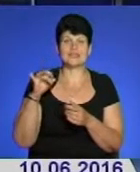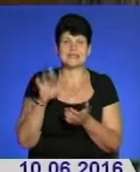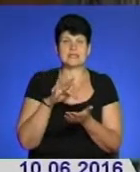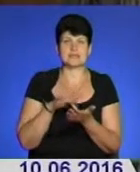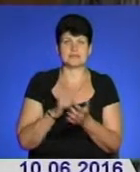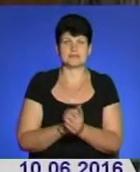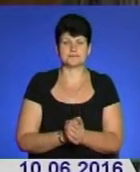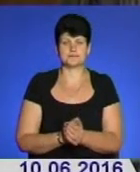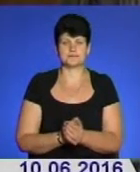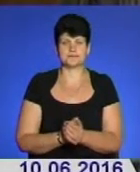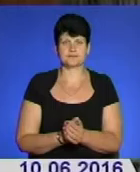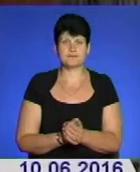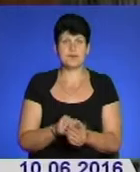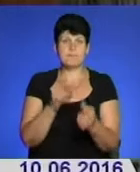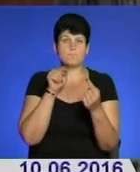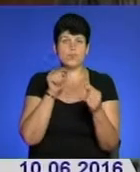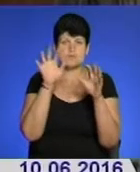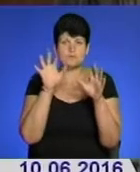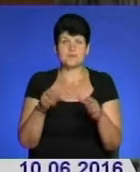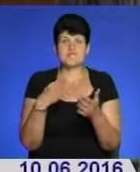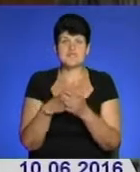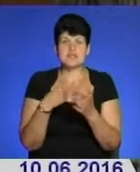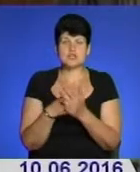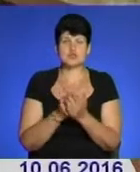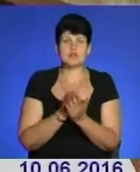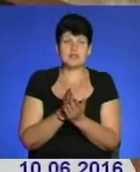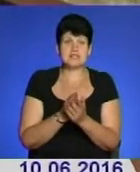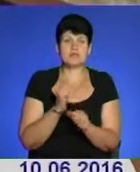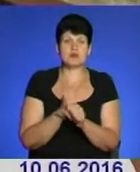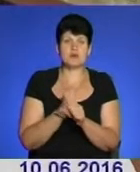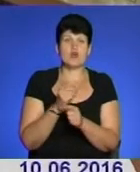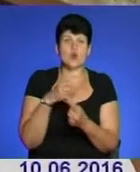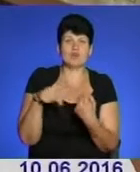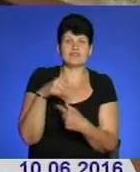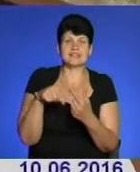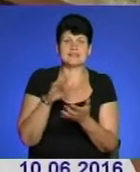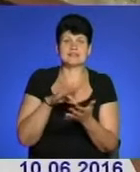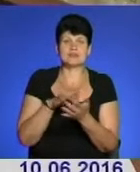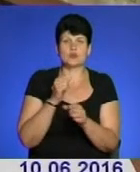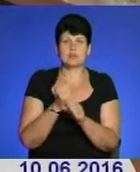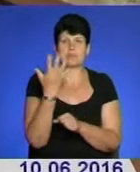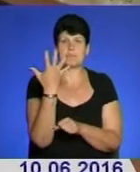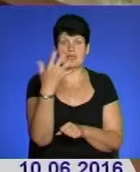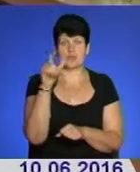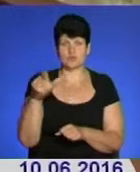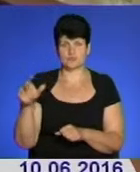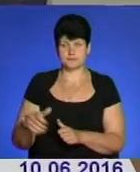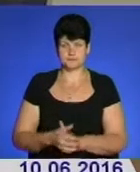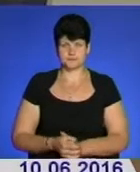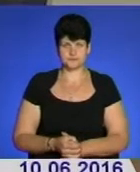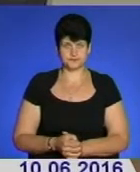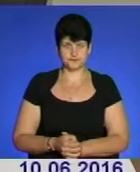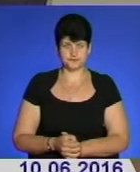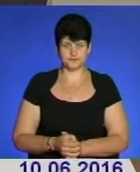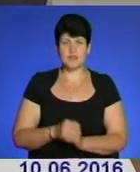Терлюк. Протизаконні фінансові операції, які виконував конвертаційний центр, здійснювали п'ятеро осіб.